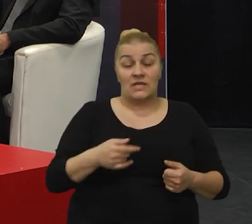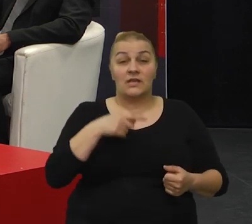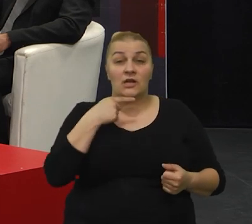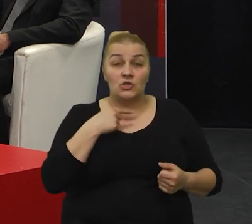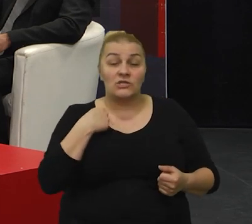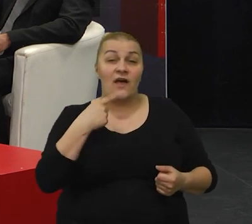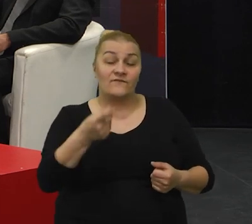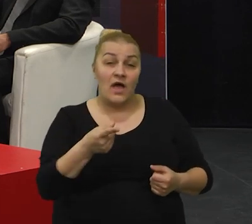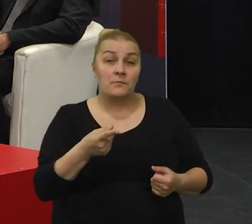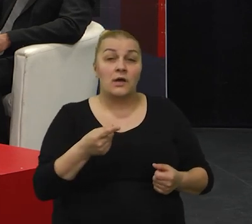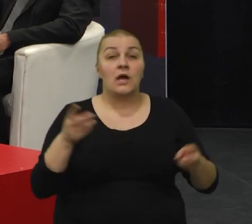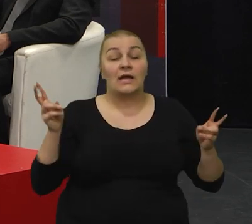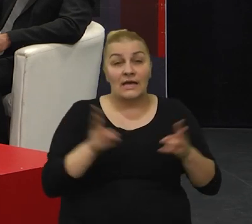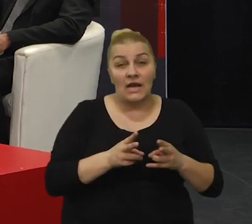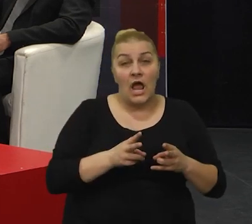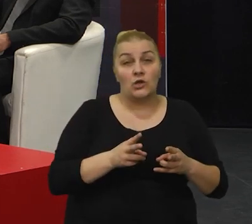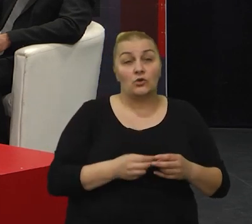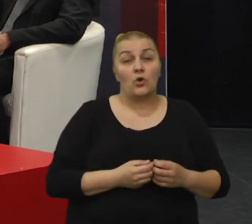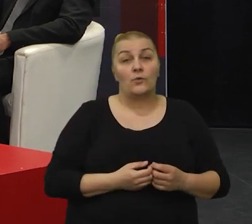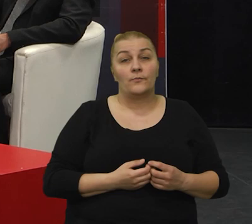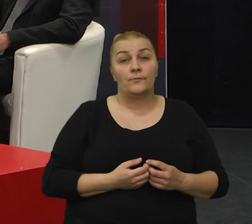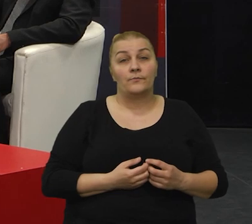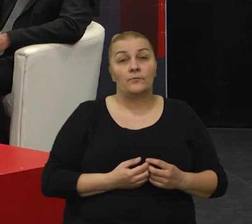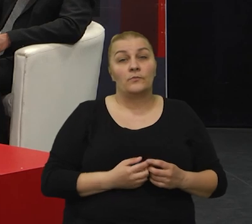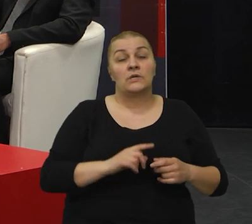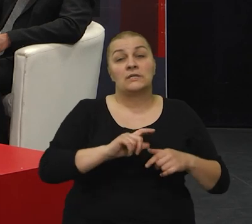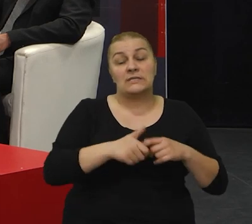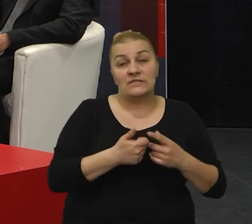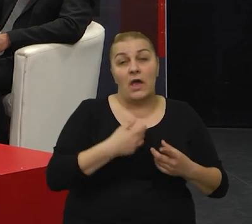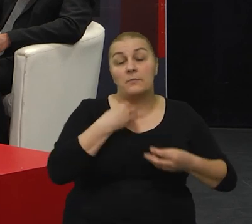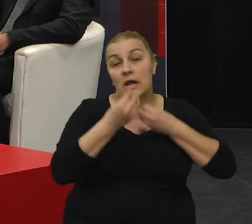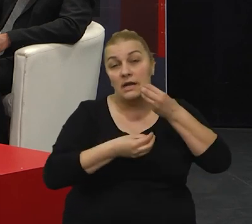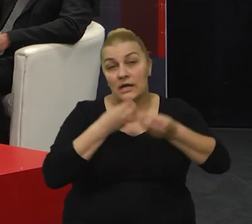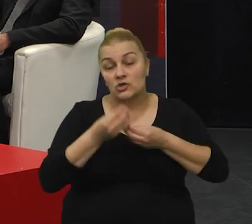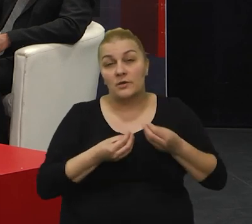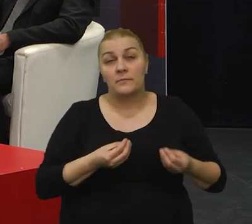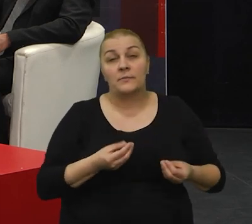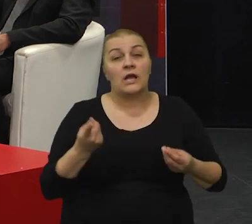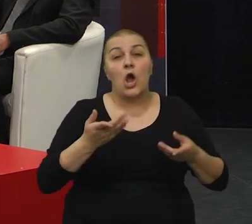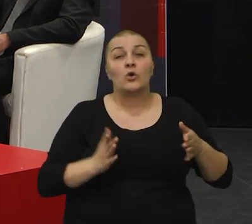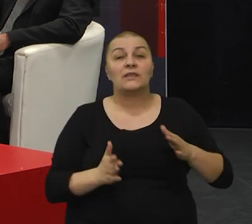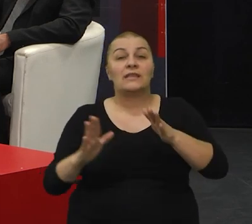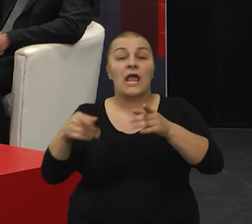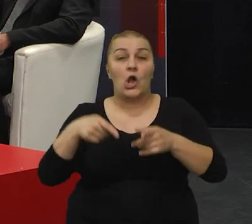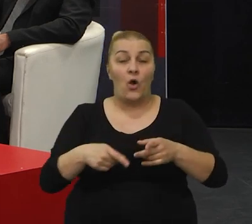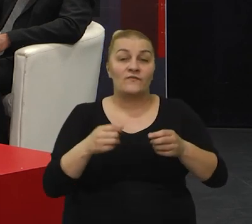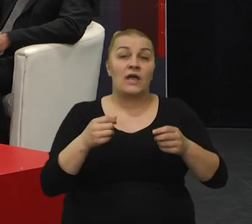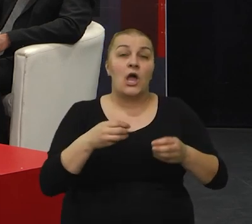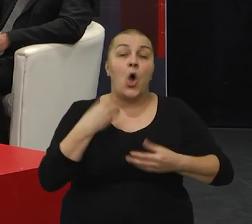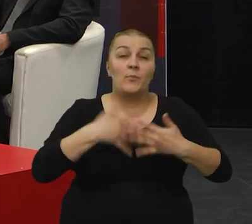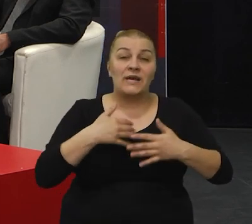sad krenuti da vam u kratkim stvarima rečem ovaj tek operacije